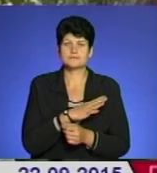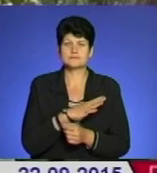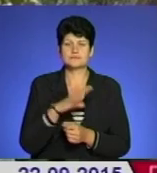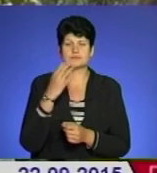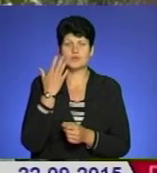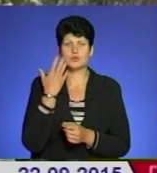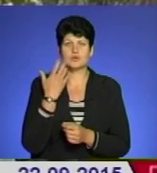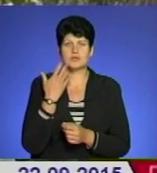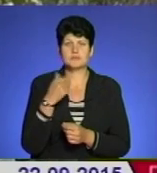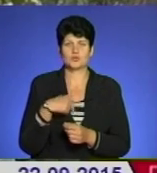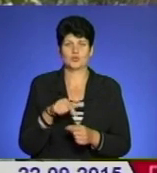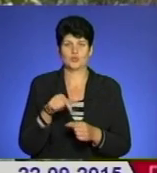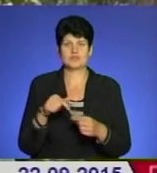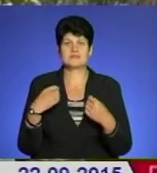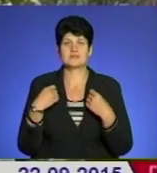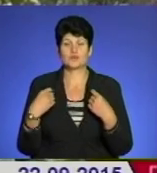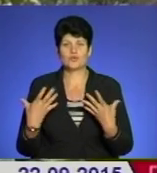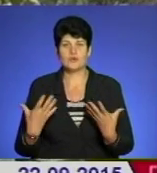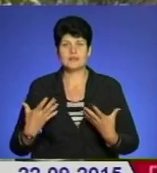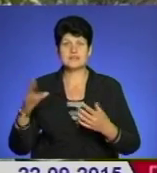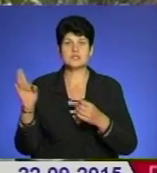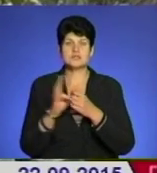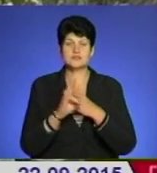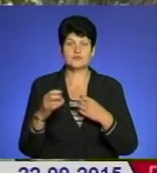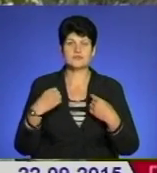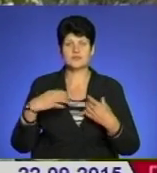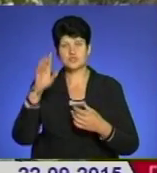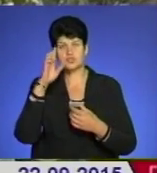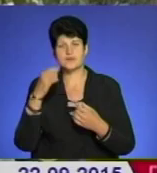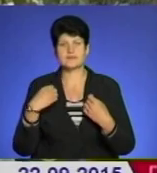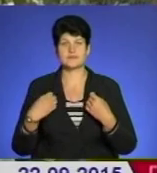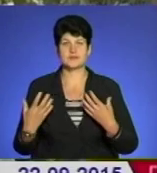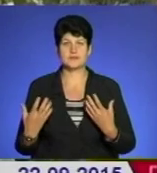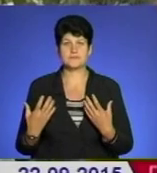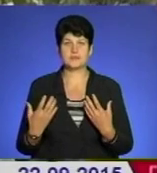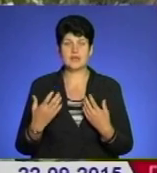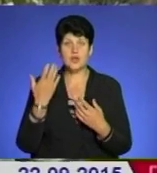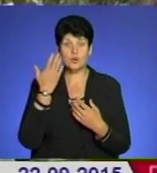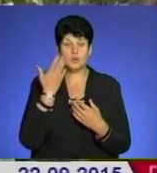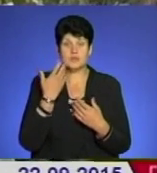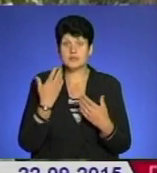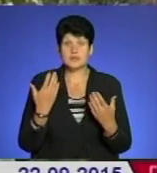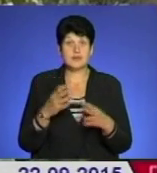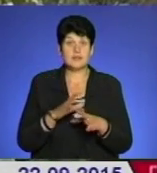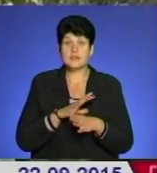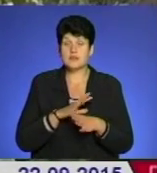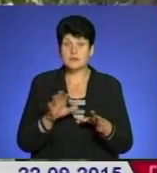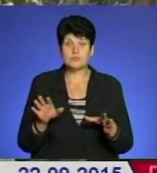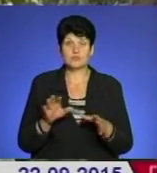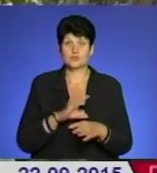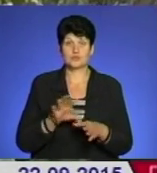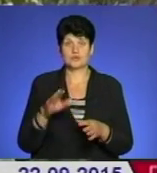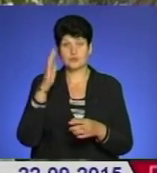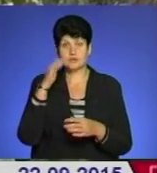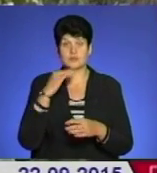коли ми тут святкували якісь свята, чи церковні, чи державні. І коли не було от тата, чоловіка